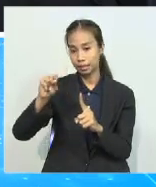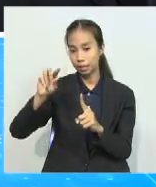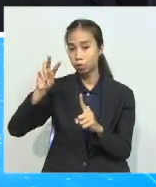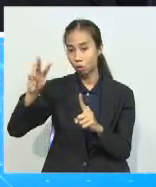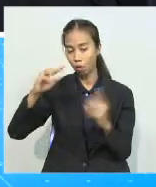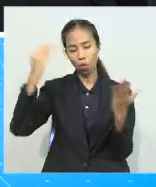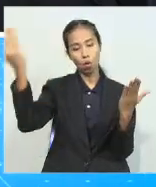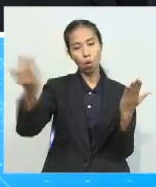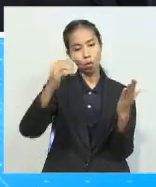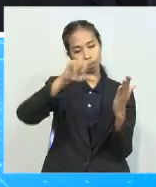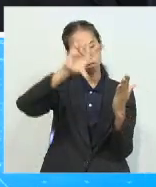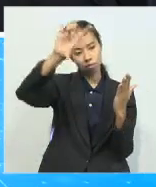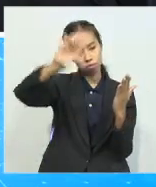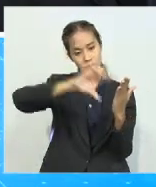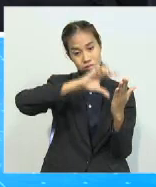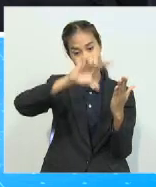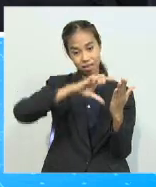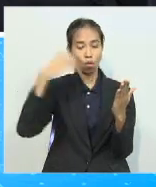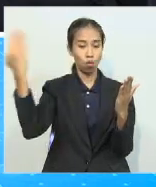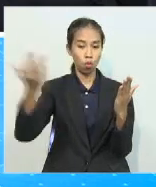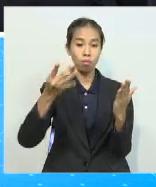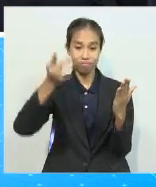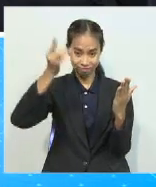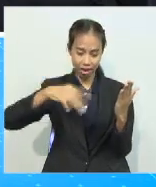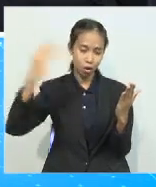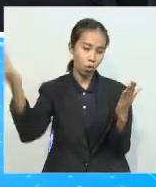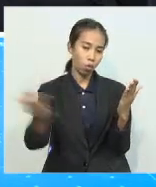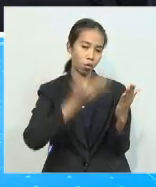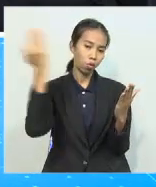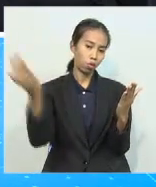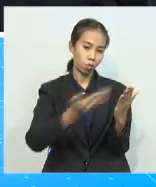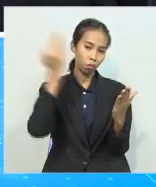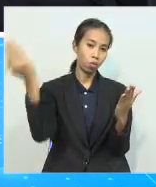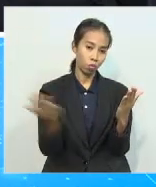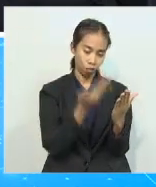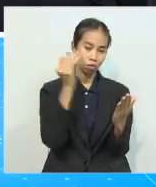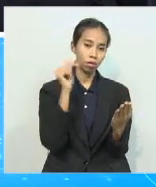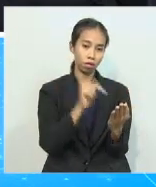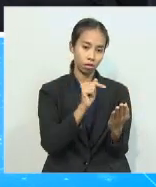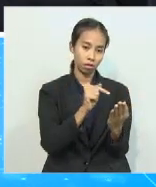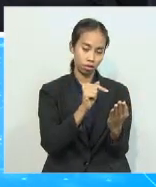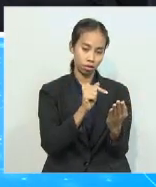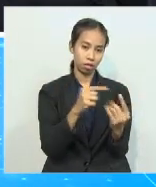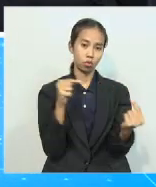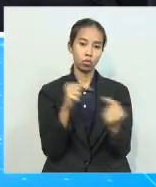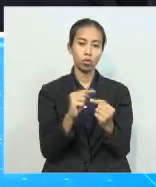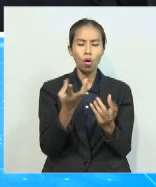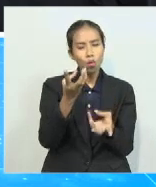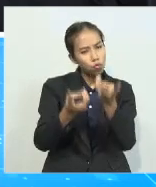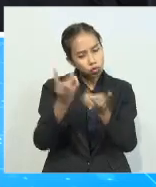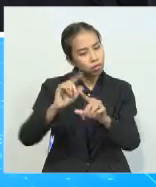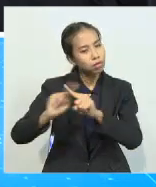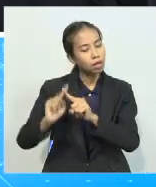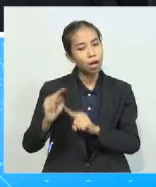รอบหนึ่งอันนี้ลมมันจะแรงขึ้นนะครับลมแรงขึ้นเพราะฉะนั้นการสะสมหรืออะไรต่าง